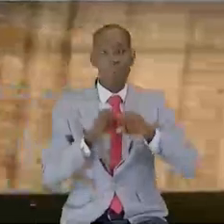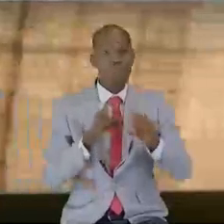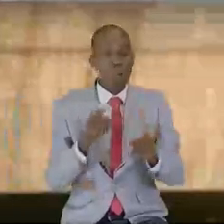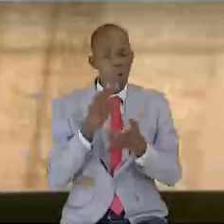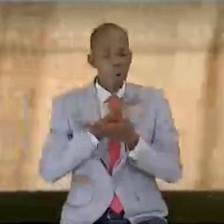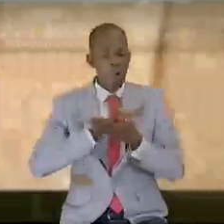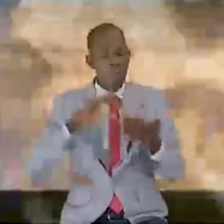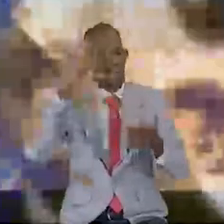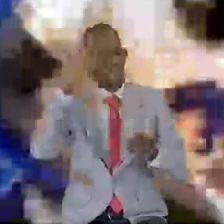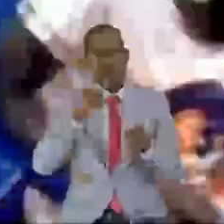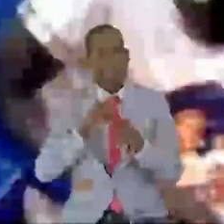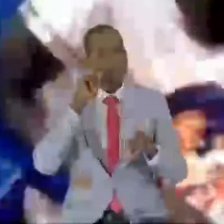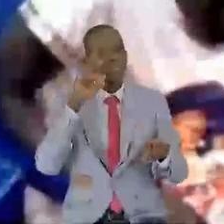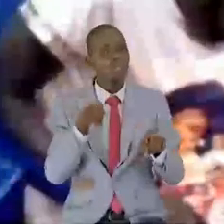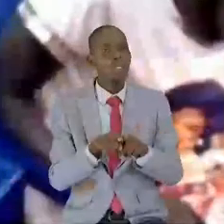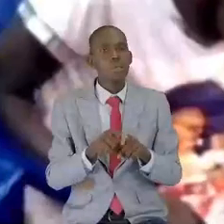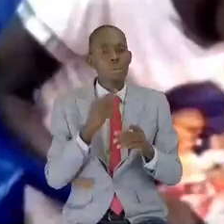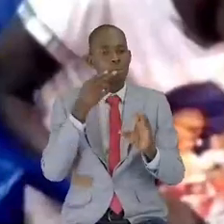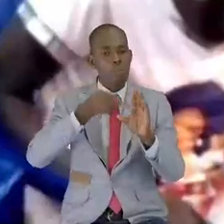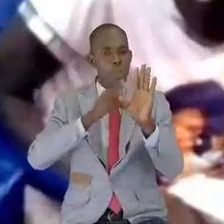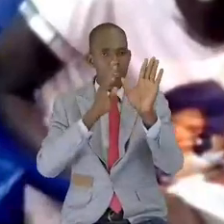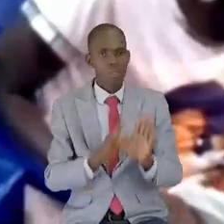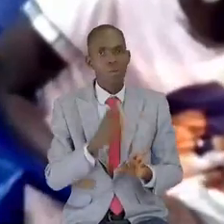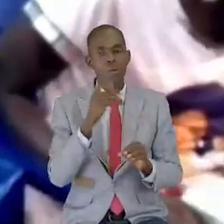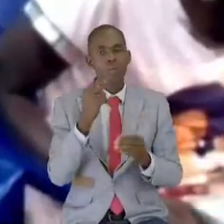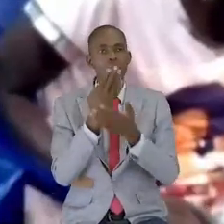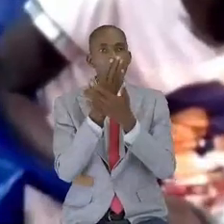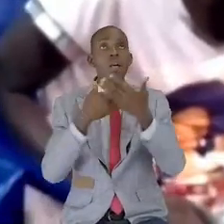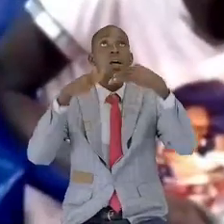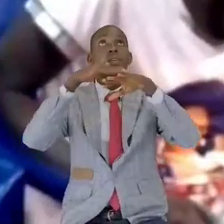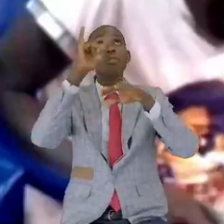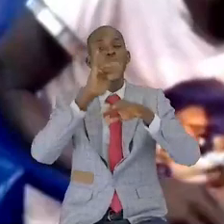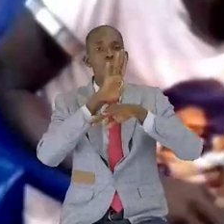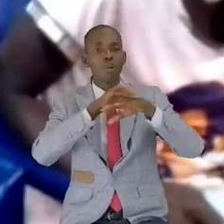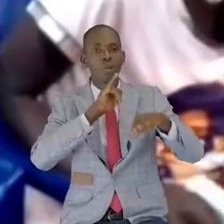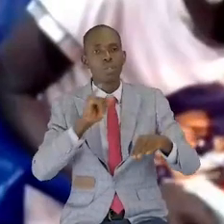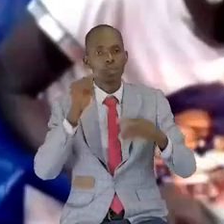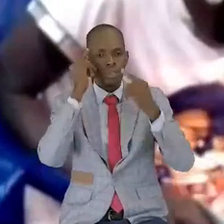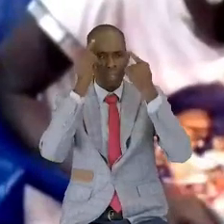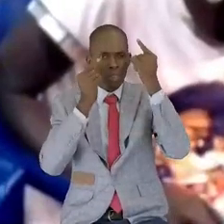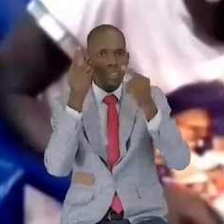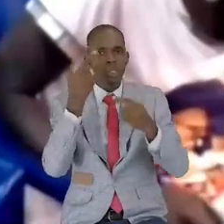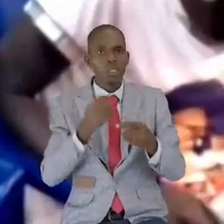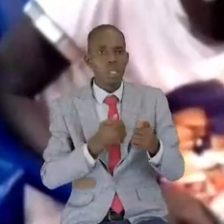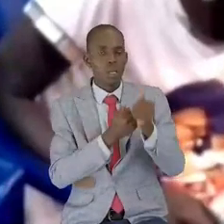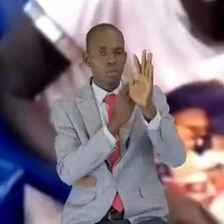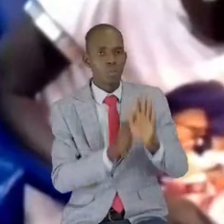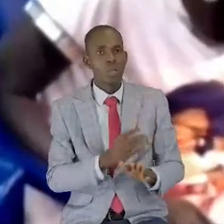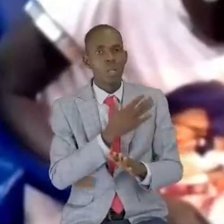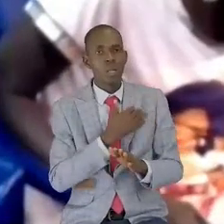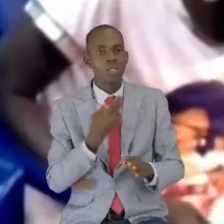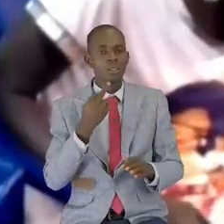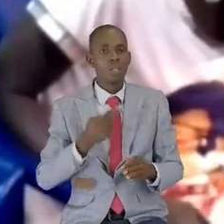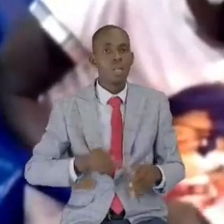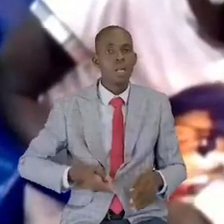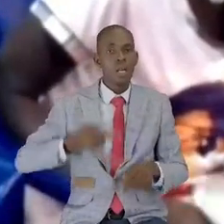qui avaient part à la vocation céleste, considérez l'apôtre et le souverain sacrificateur de la foi que nous